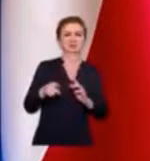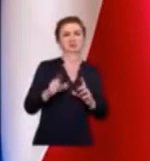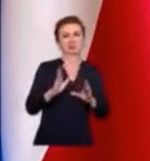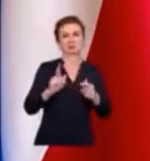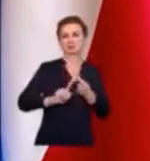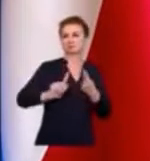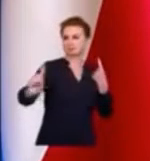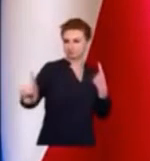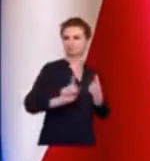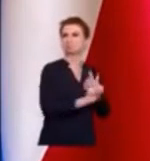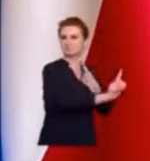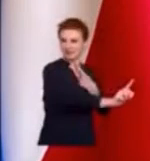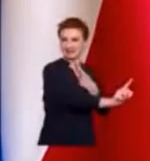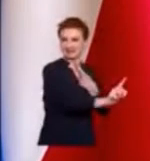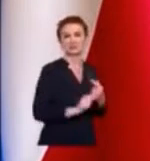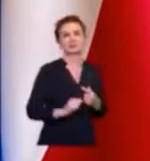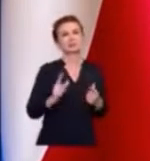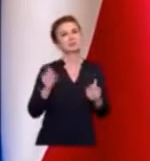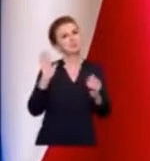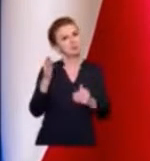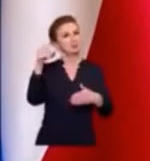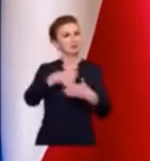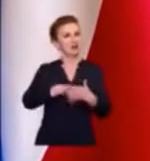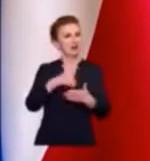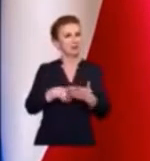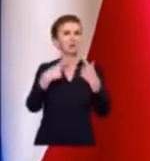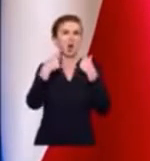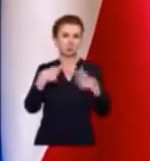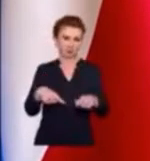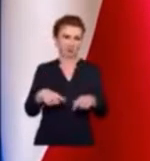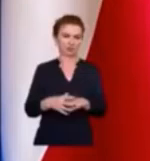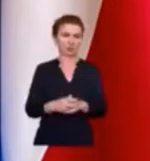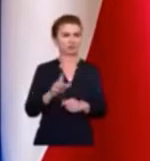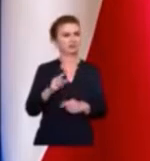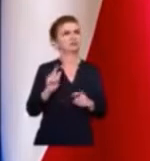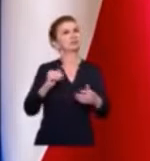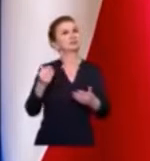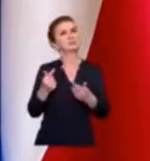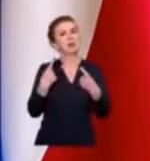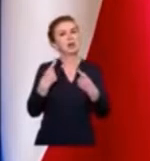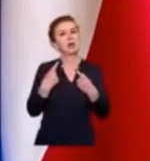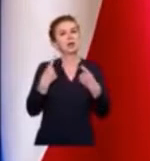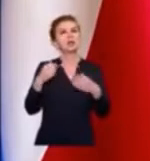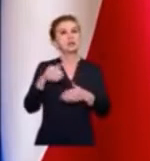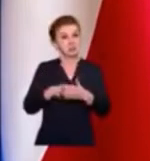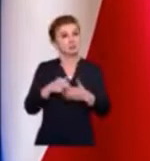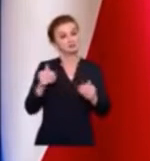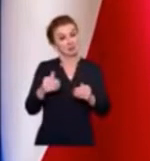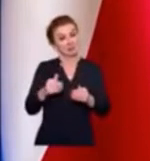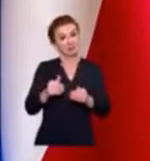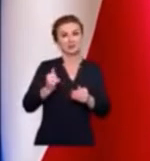dystansowali. Czy my nadal będziemy postępować w sposób odpowiedzialny, w taki sposób, że zminimalizujemy tą